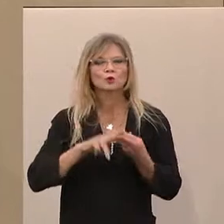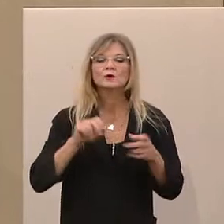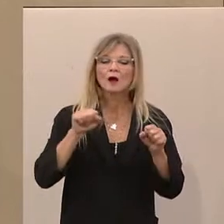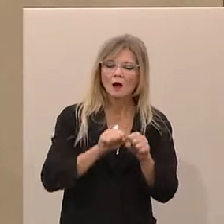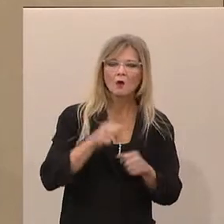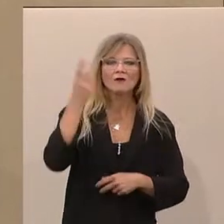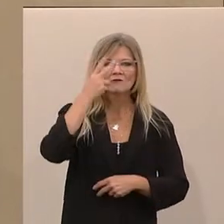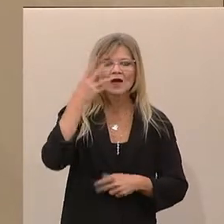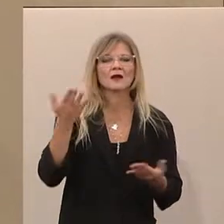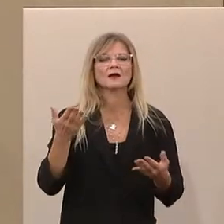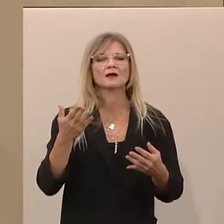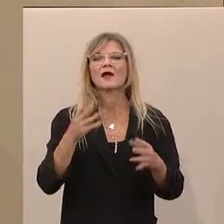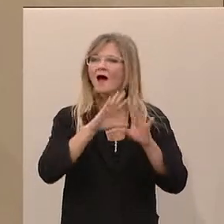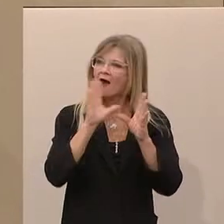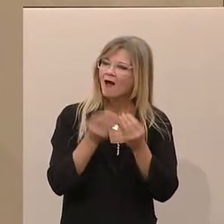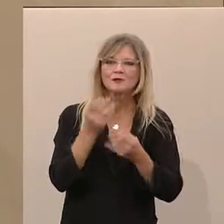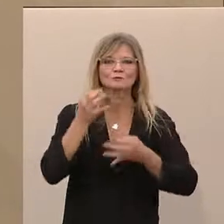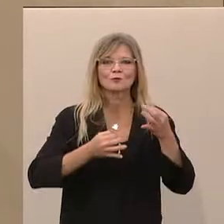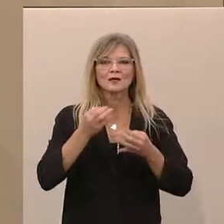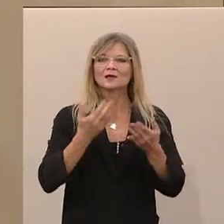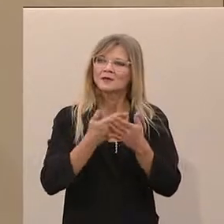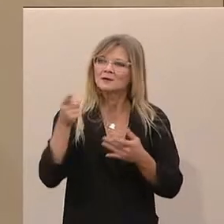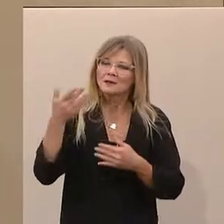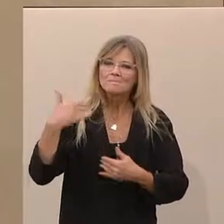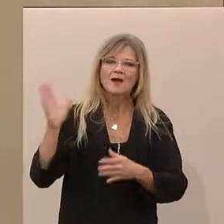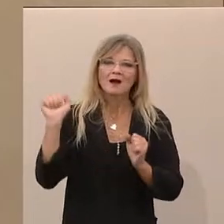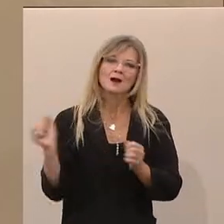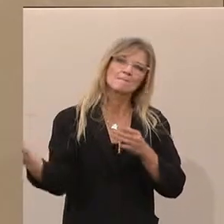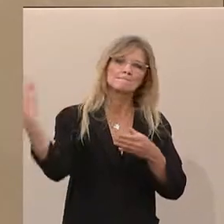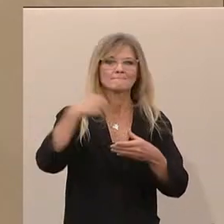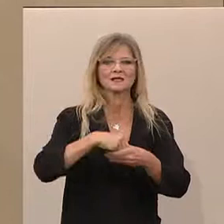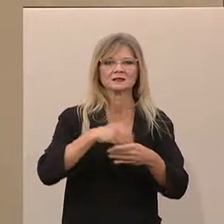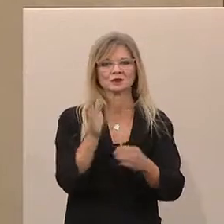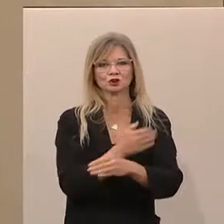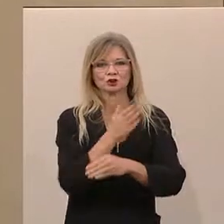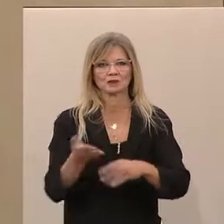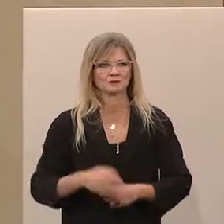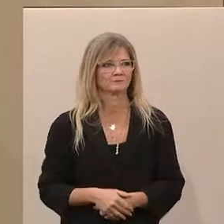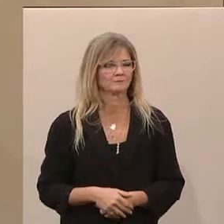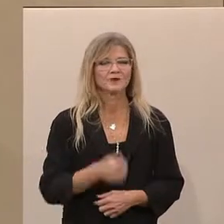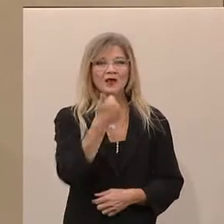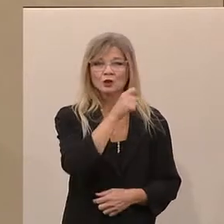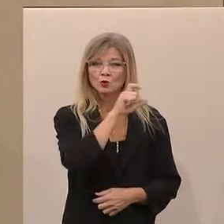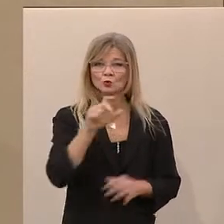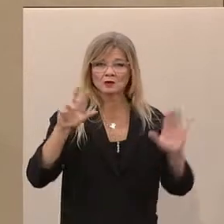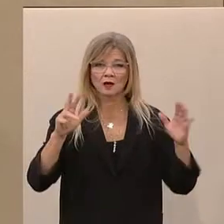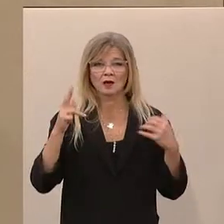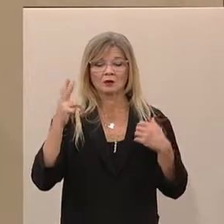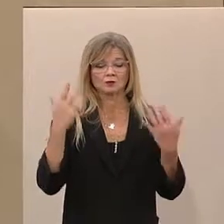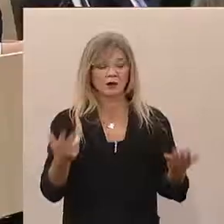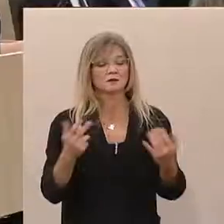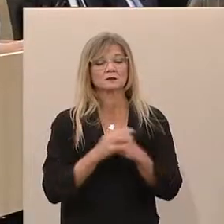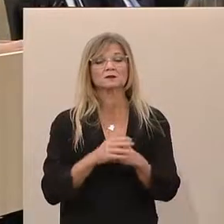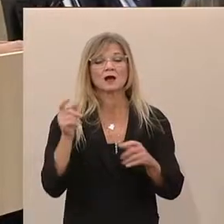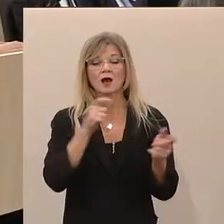sie stärker und verbindlich mitentscheiden zu lassen. Wir 183 Abgeordnete sind eben das Ergebnis unserer Demokratie. Wir stehen